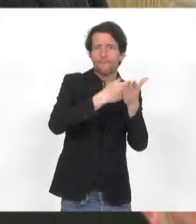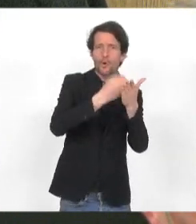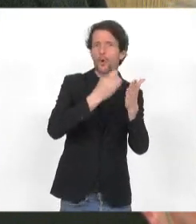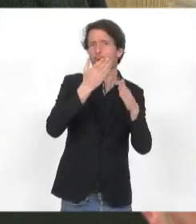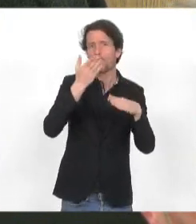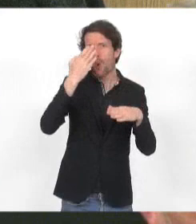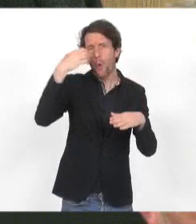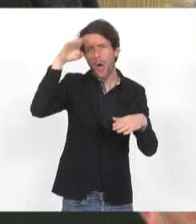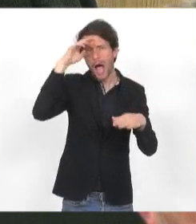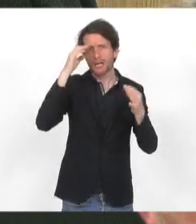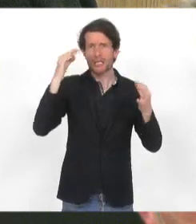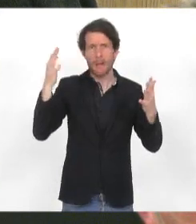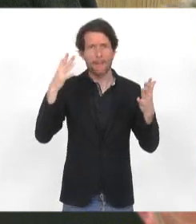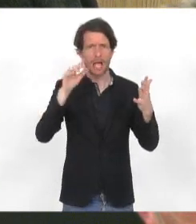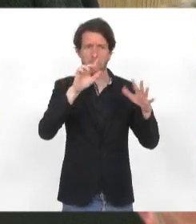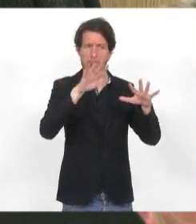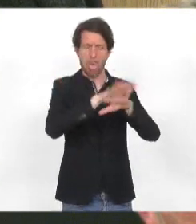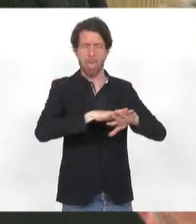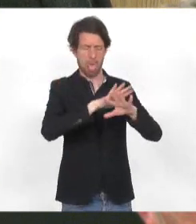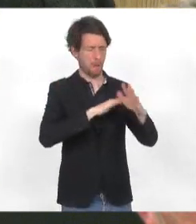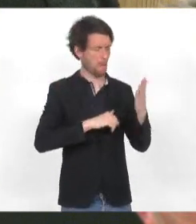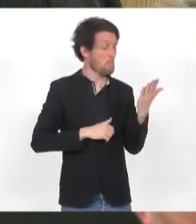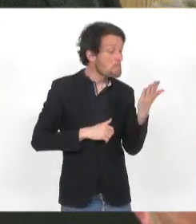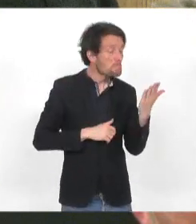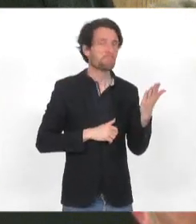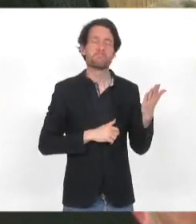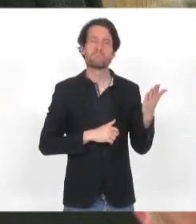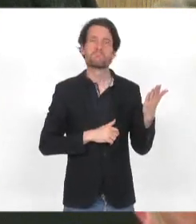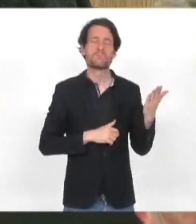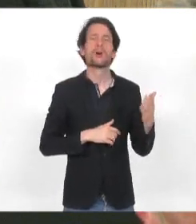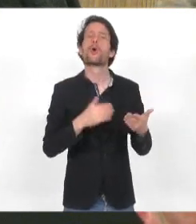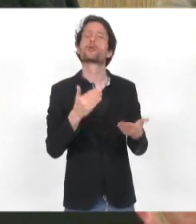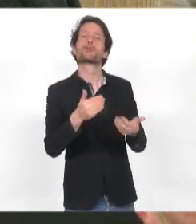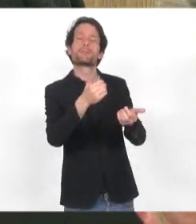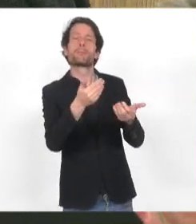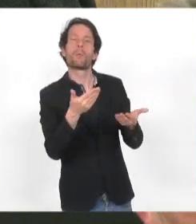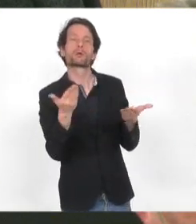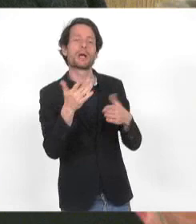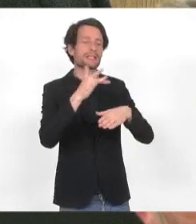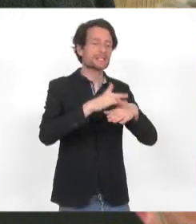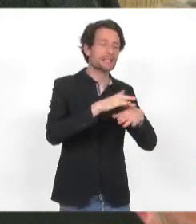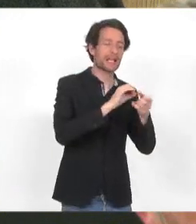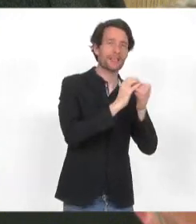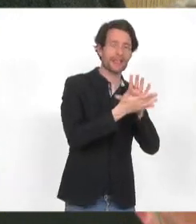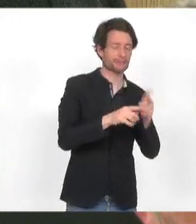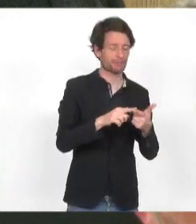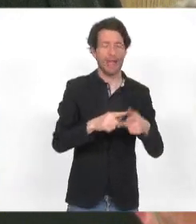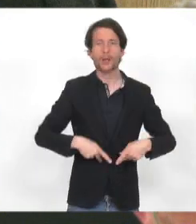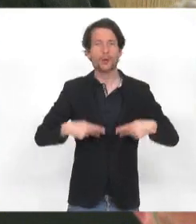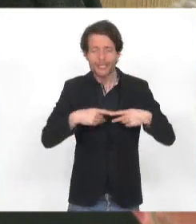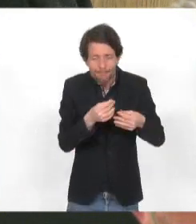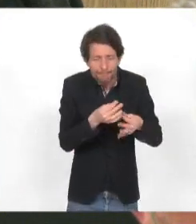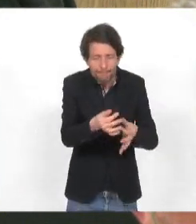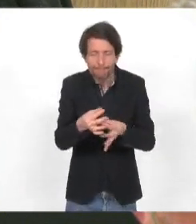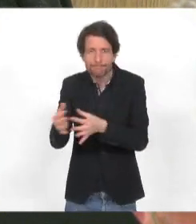un peu nébuleux. On voit ce que vous nous proposez aujourd'hui, un site internet, des ateliers de la sensibilisation,